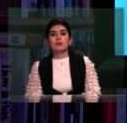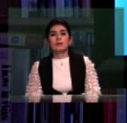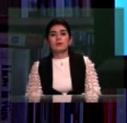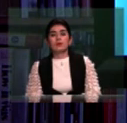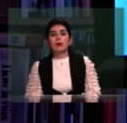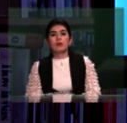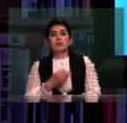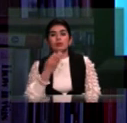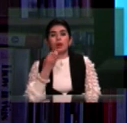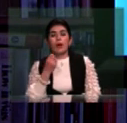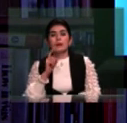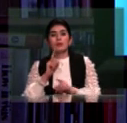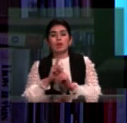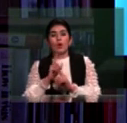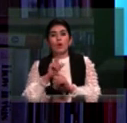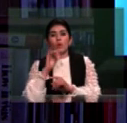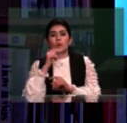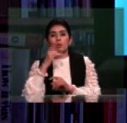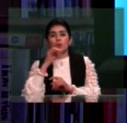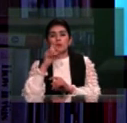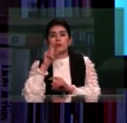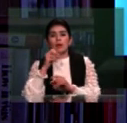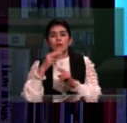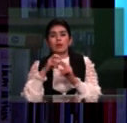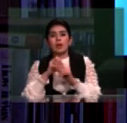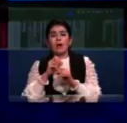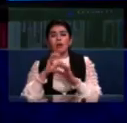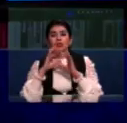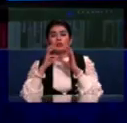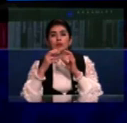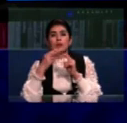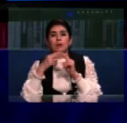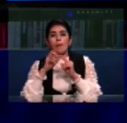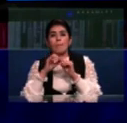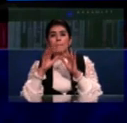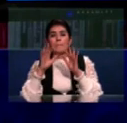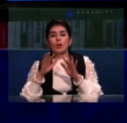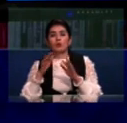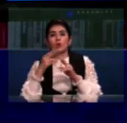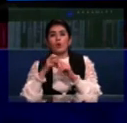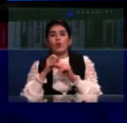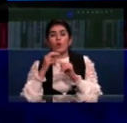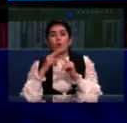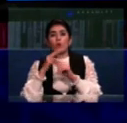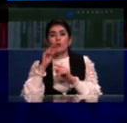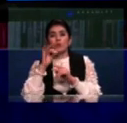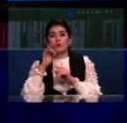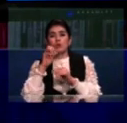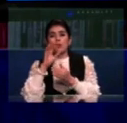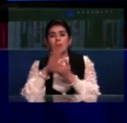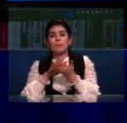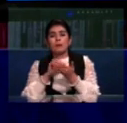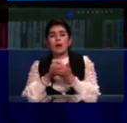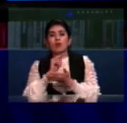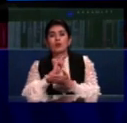И еще одна угроза информационной безопасности – это глобальные, региональные и местные угрозы, которые возникают при нарушении